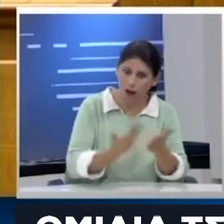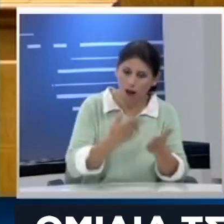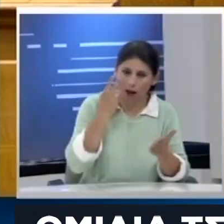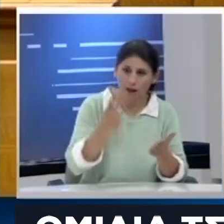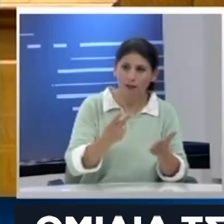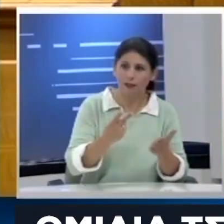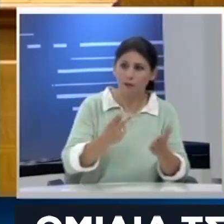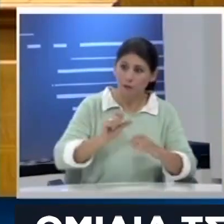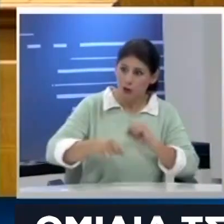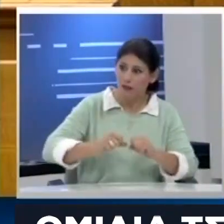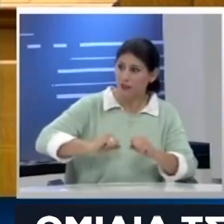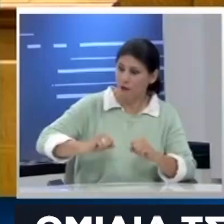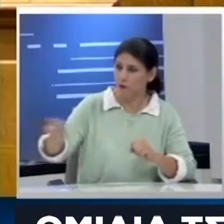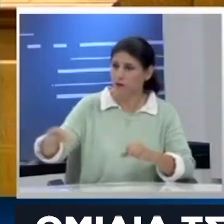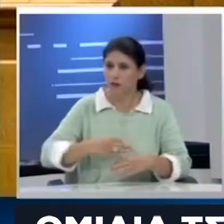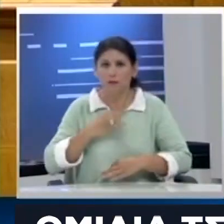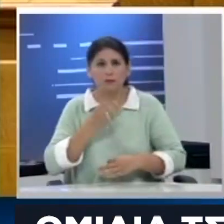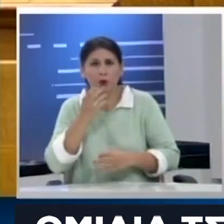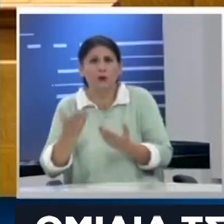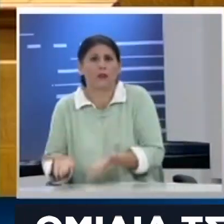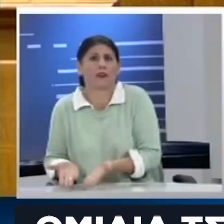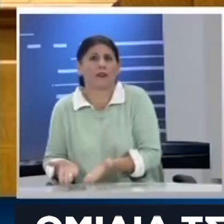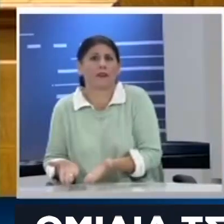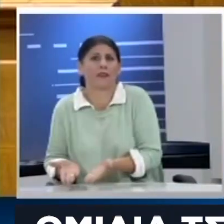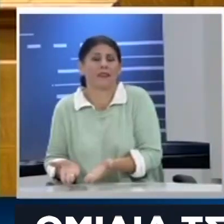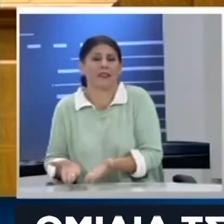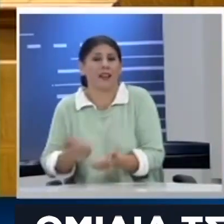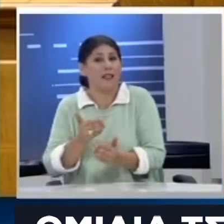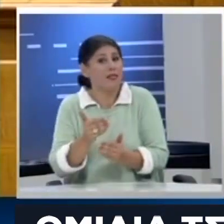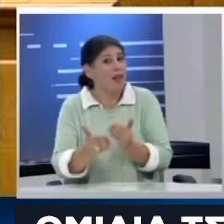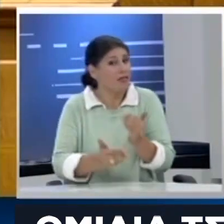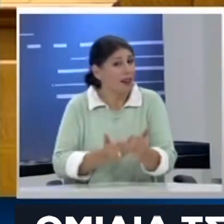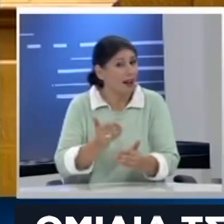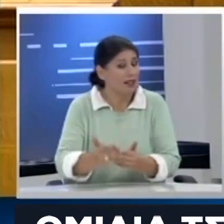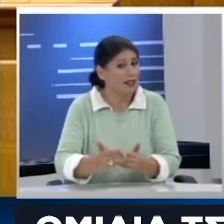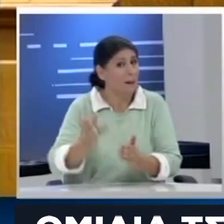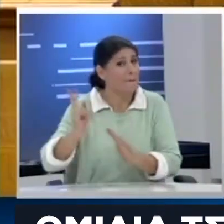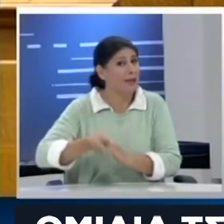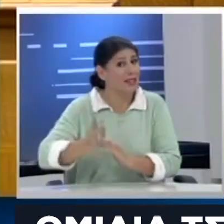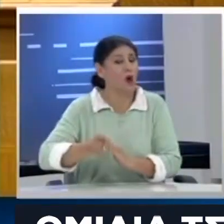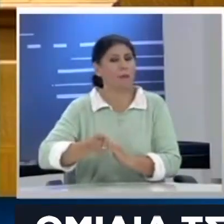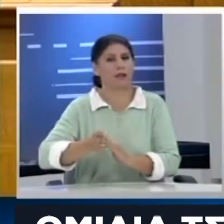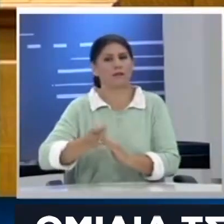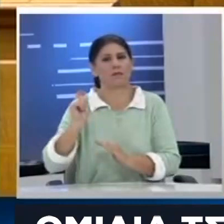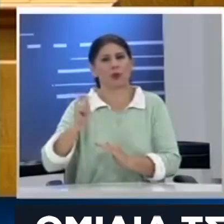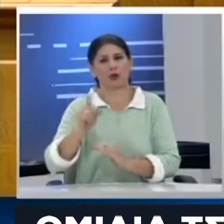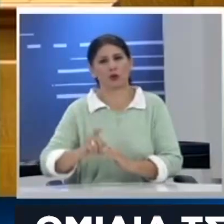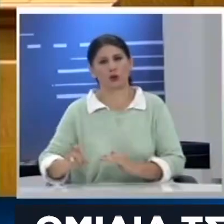τον νοικοκύρη. Και μάλιστα με διαδικασίες ποινικοποίησης πολιτικής ζωής του